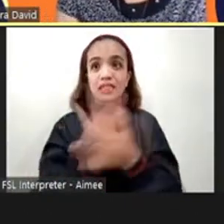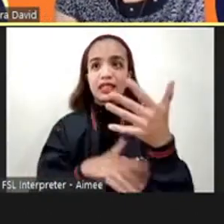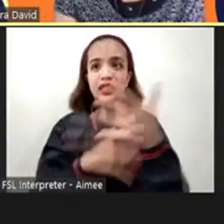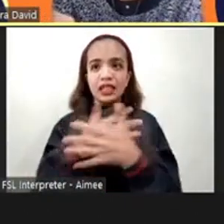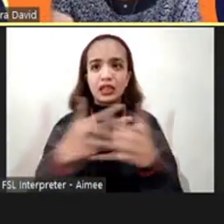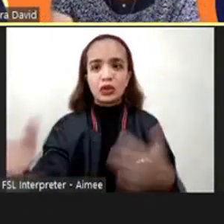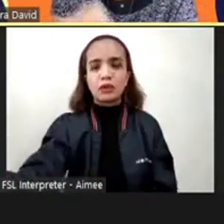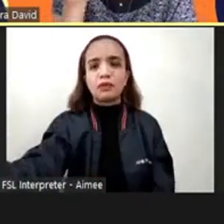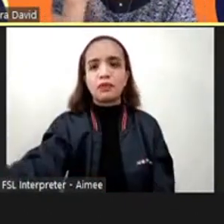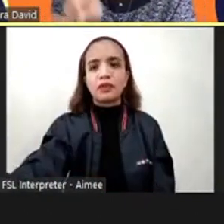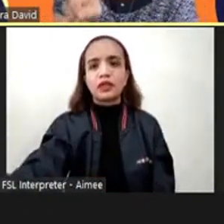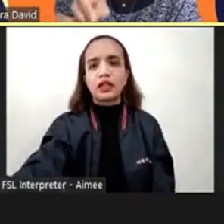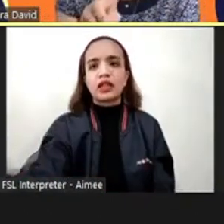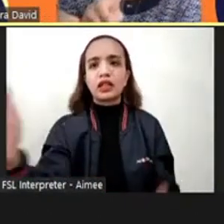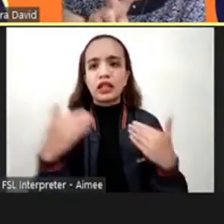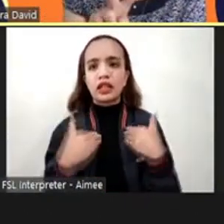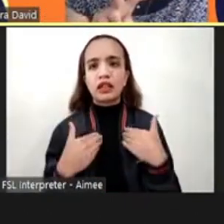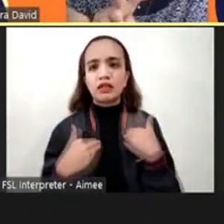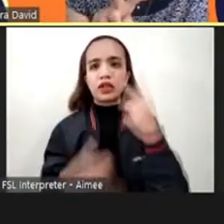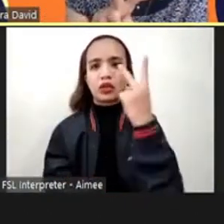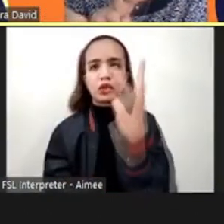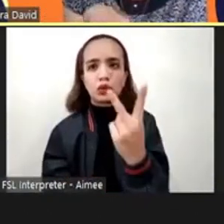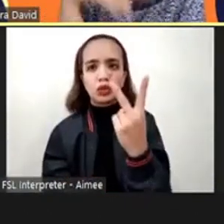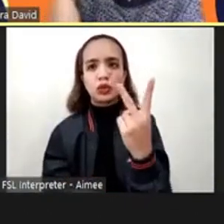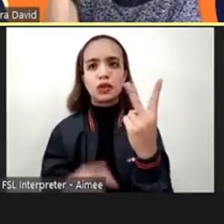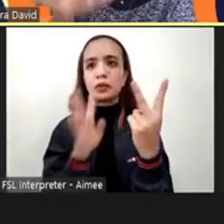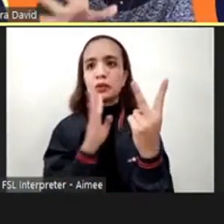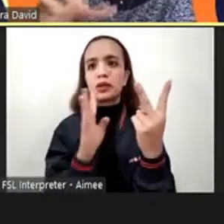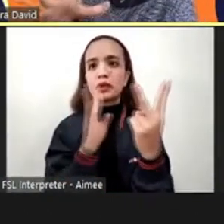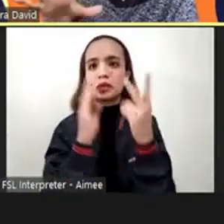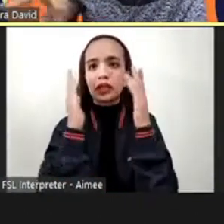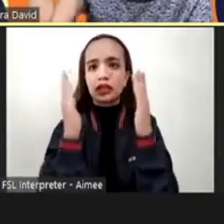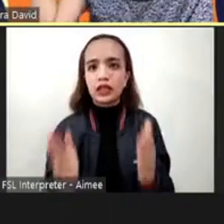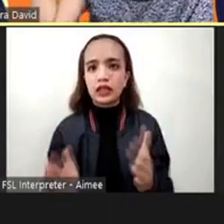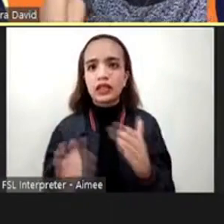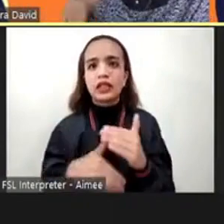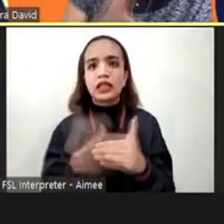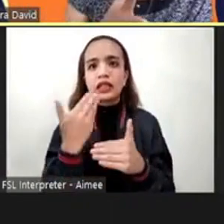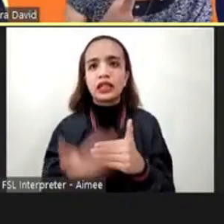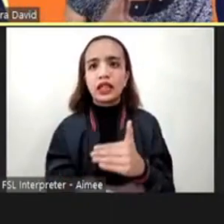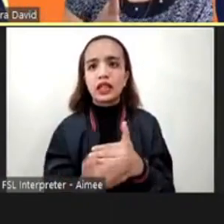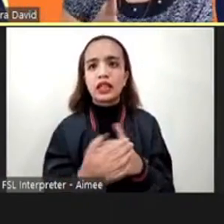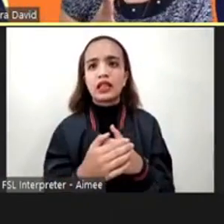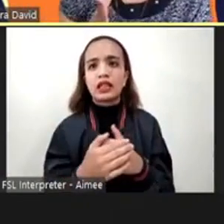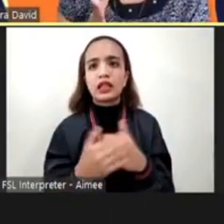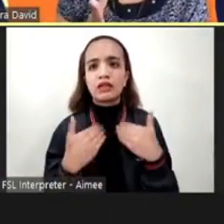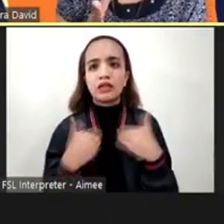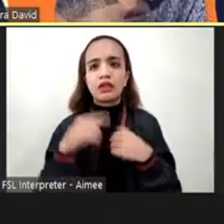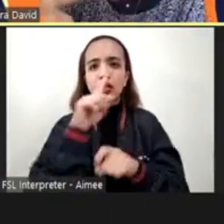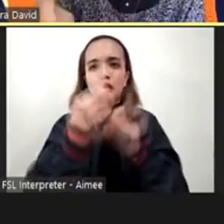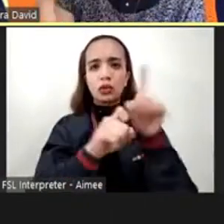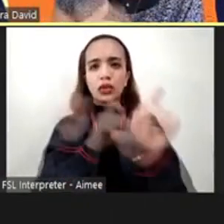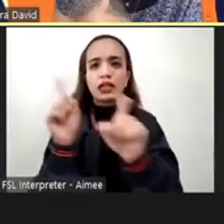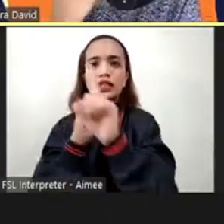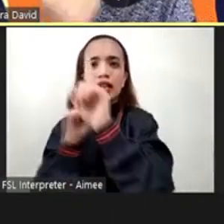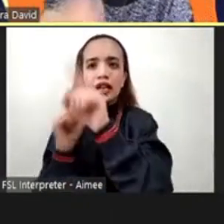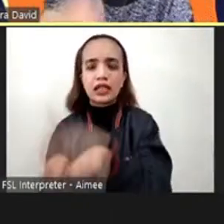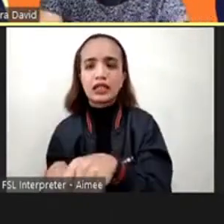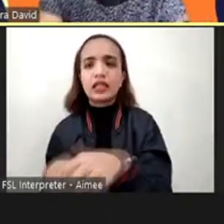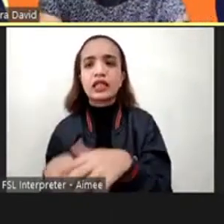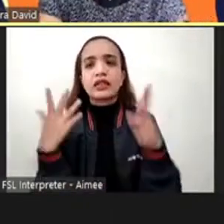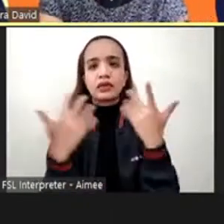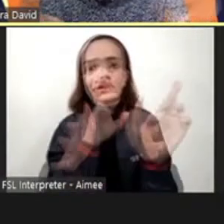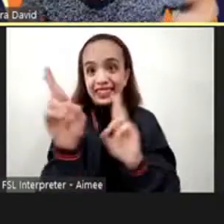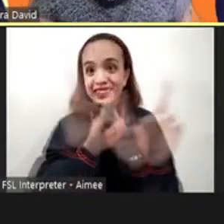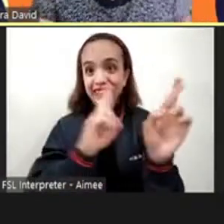ito. Meron tayong 2 resource persons. Tapos pagkatapos niyan, meron tayong question and answer portion pagkatapos ng kanilang